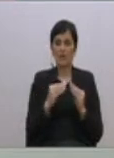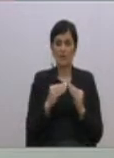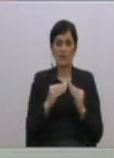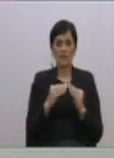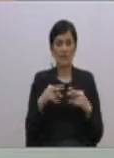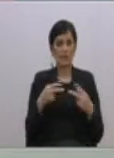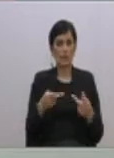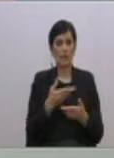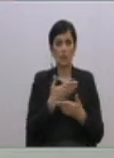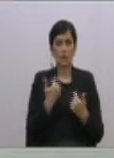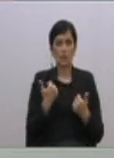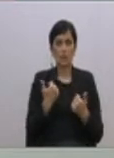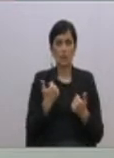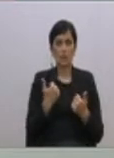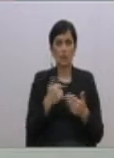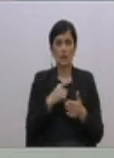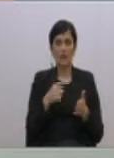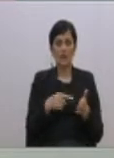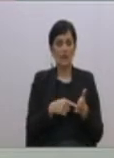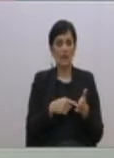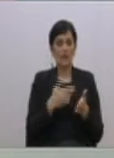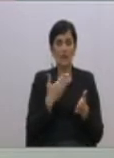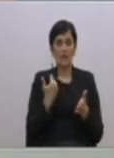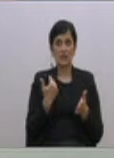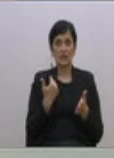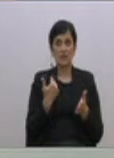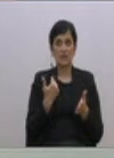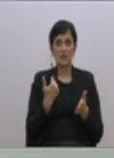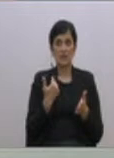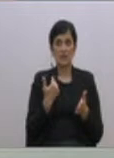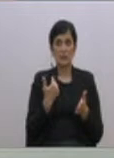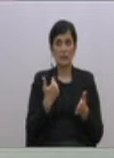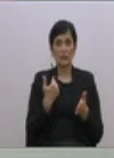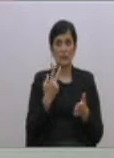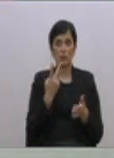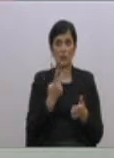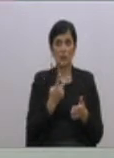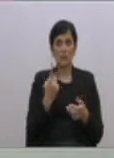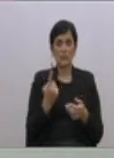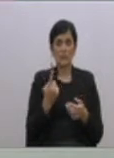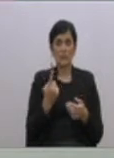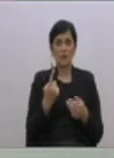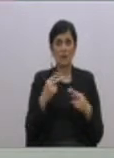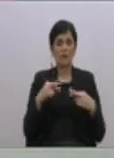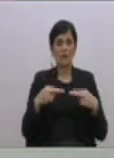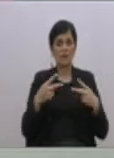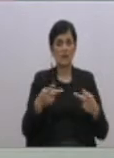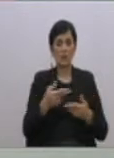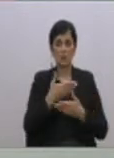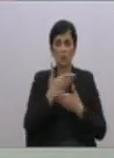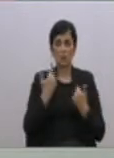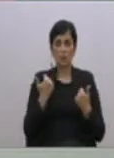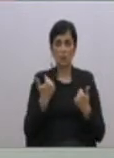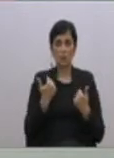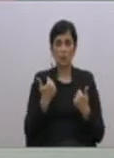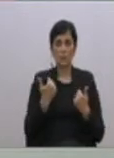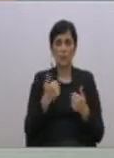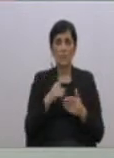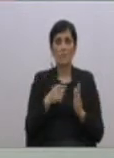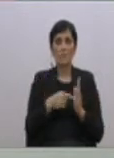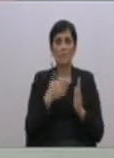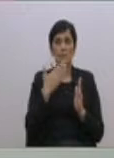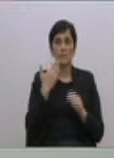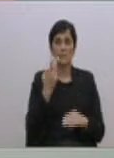არის წარმოდგენილი. კითხვები არ არის? 21. უცვლელ რედაქციით არის წარმოდგენილი. კითხვები არ